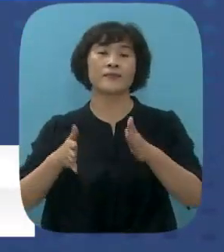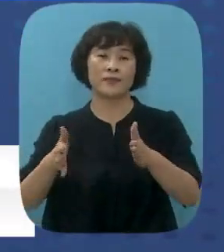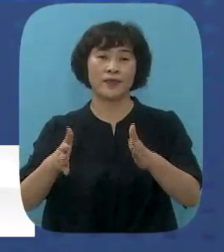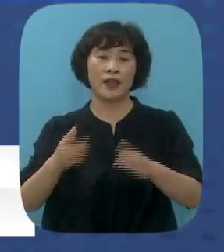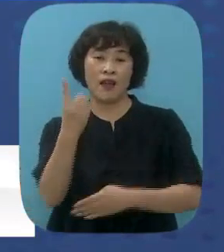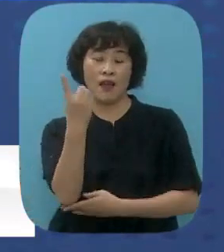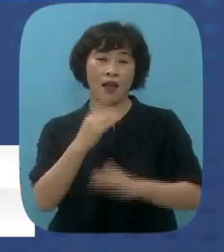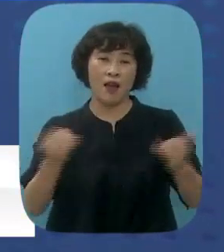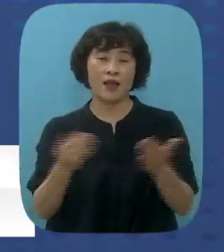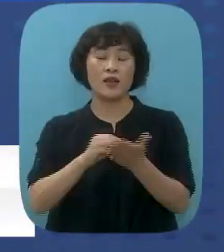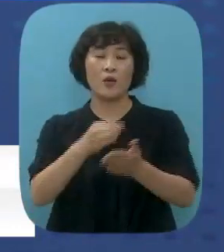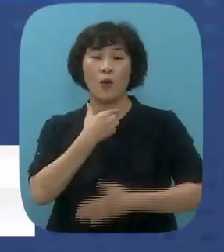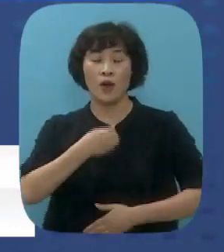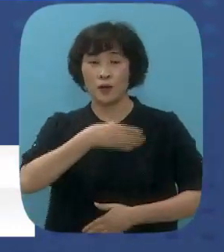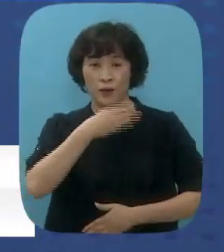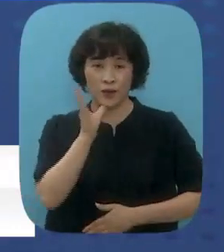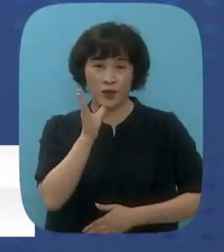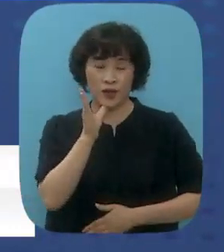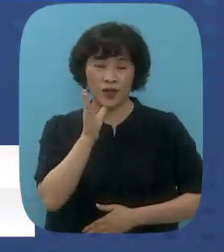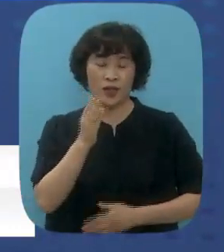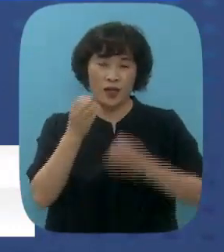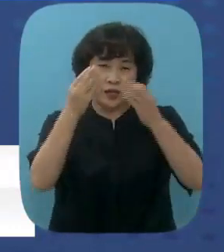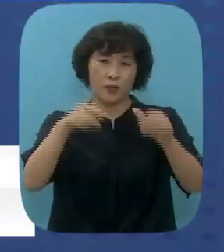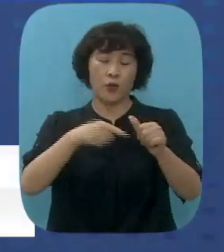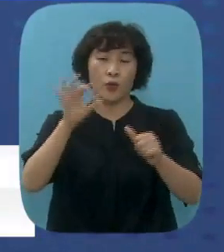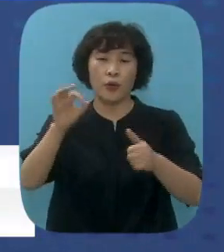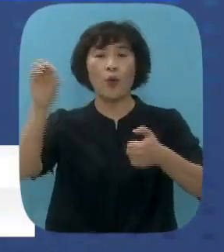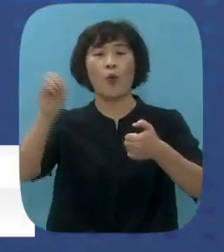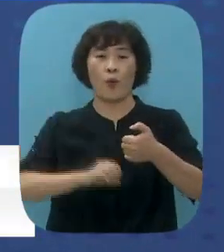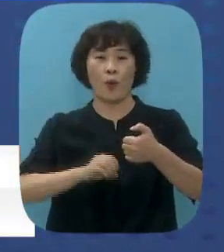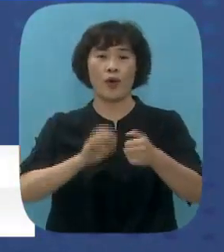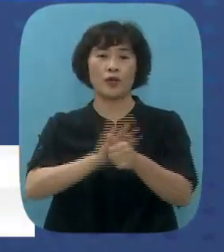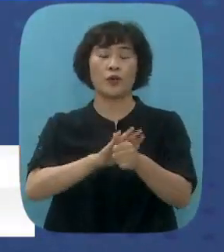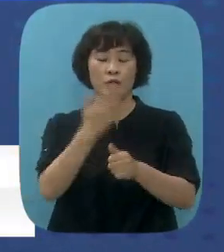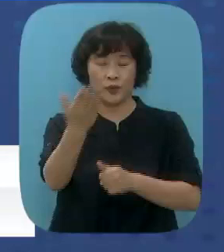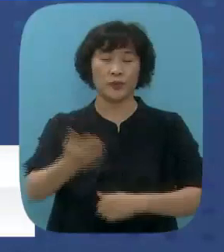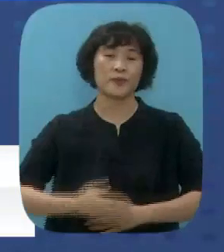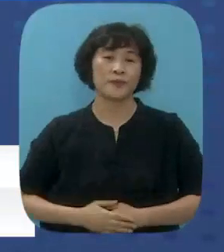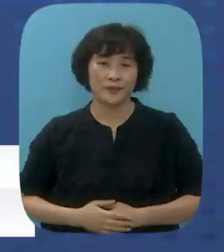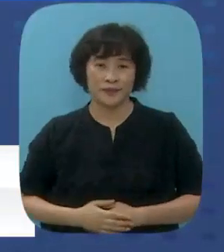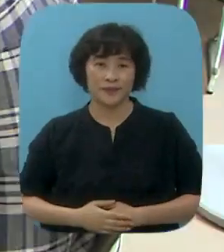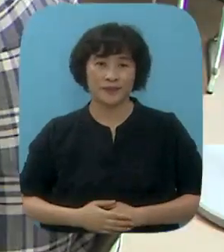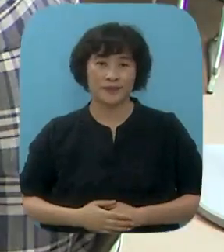전남도는 경비원 취업을 희망하는 어르신께 경비원 신임 교육비 50%를 지원합니다.